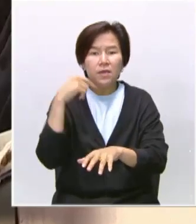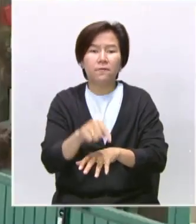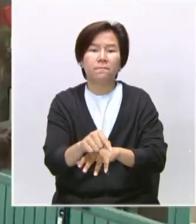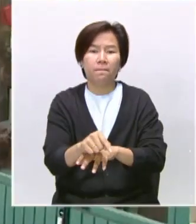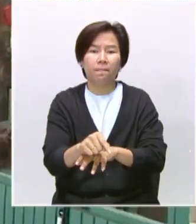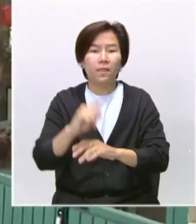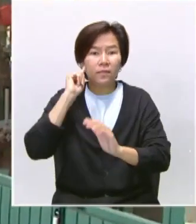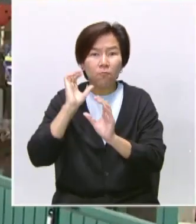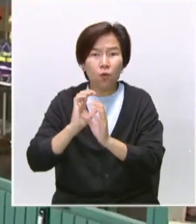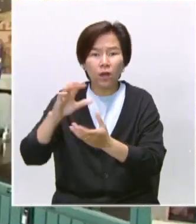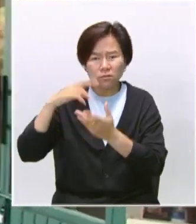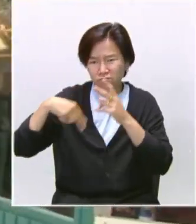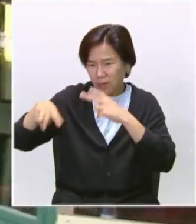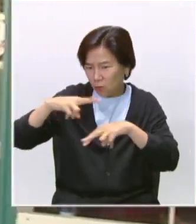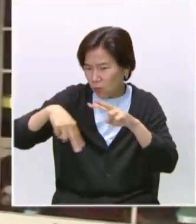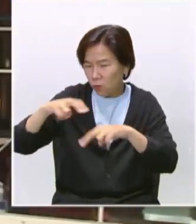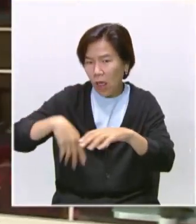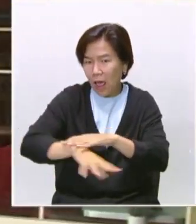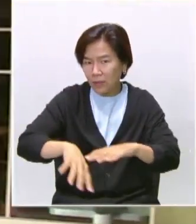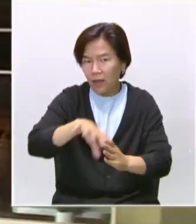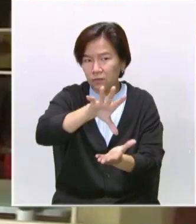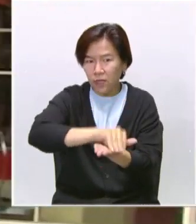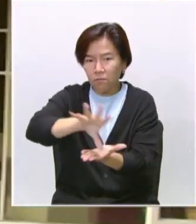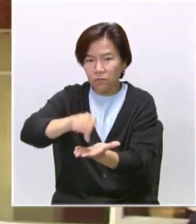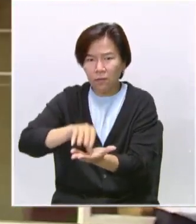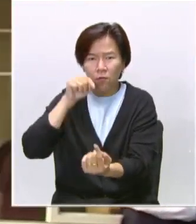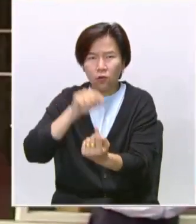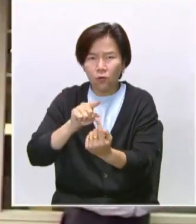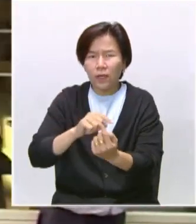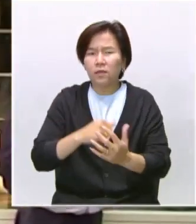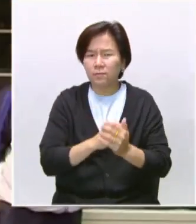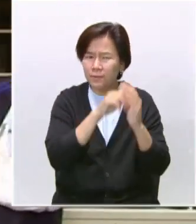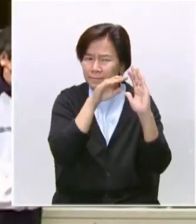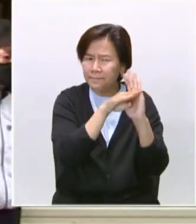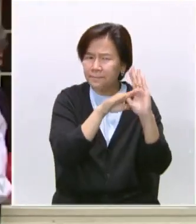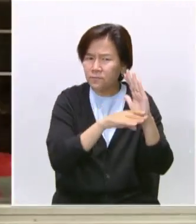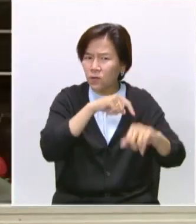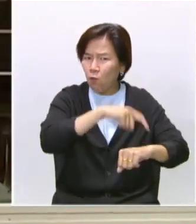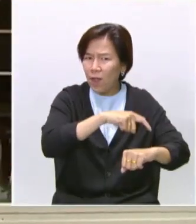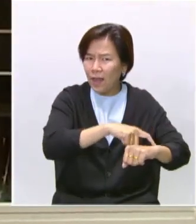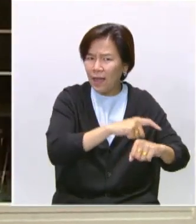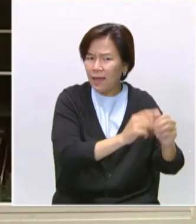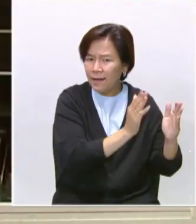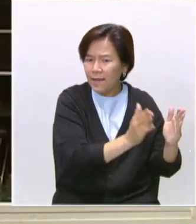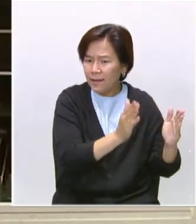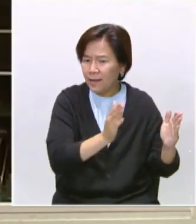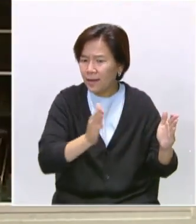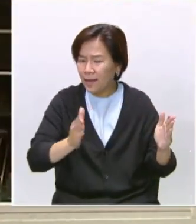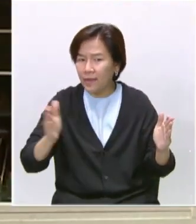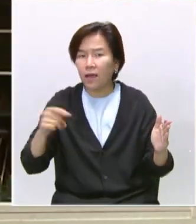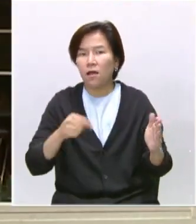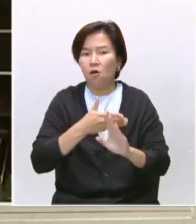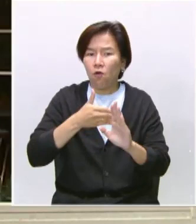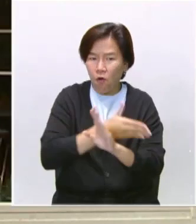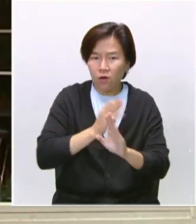จ้าหน้าที่เปิดเผยว่าการสอบสวนในขณะนี้กำลังเน้นการปะติดปะต่อเหตุการณ์ที่เกิดขึ้นก่อนหน้าการเกิดเหตุเหยียบกันตายเ